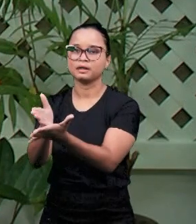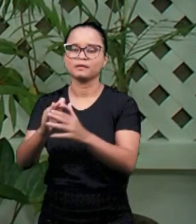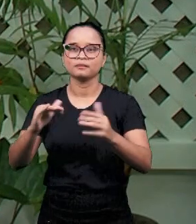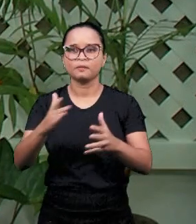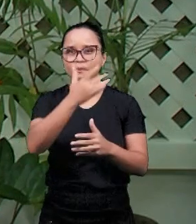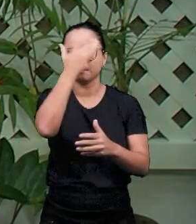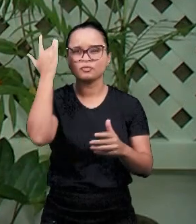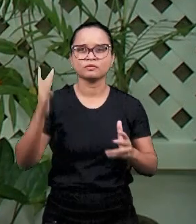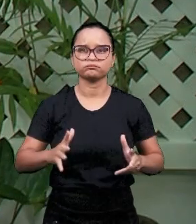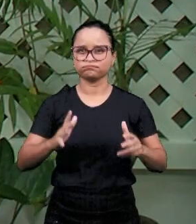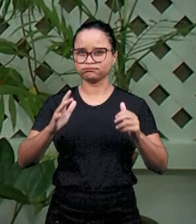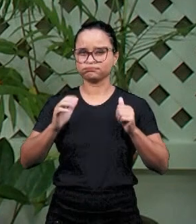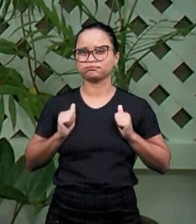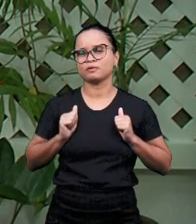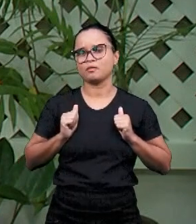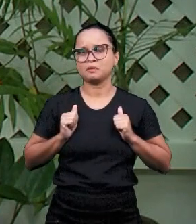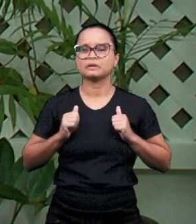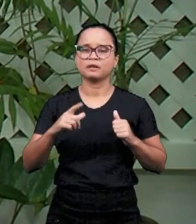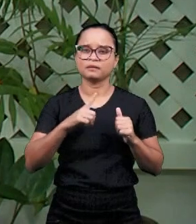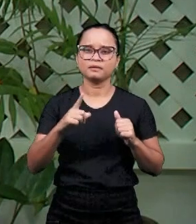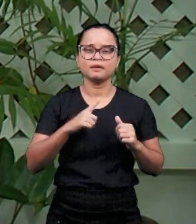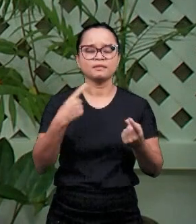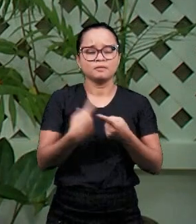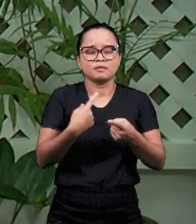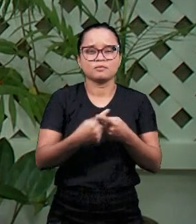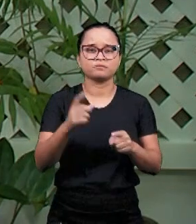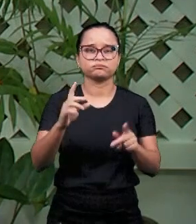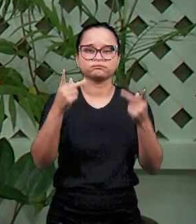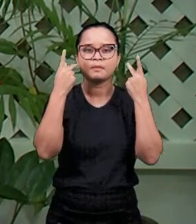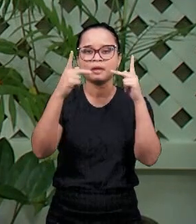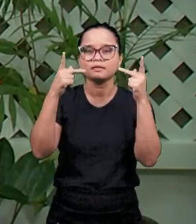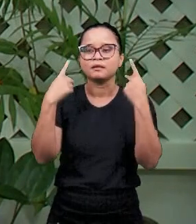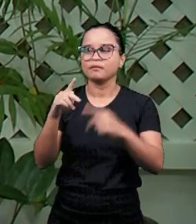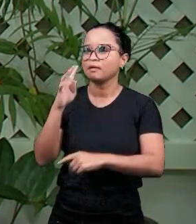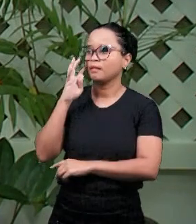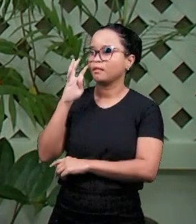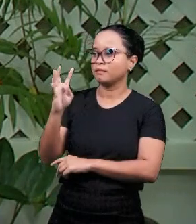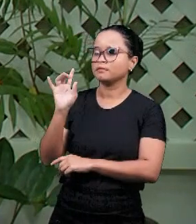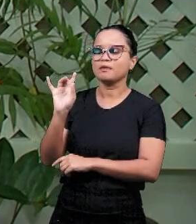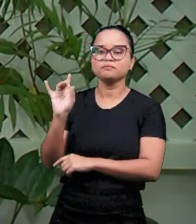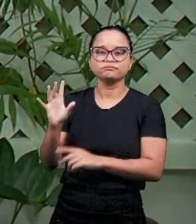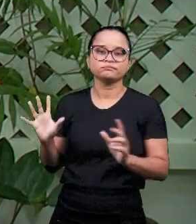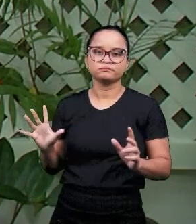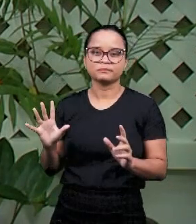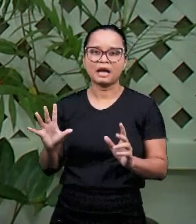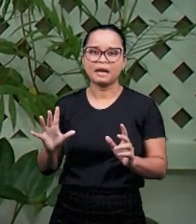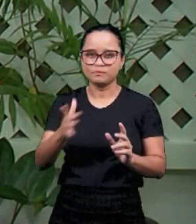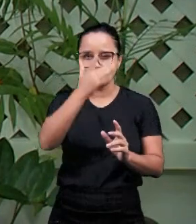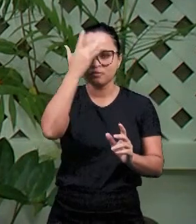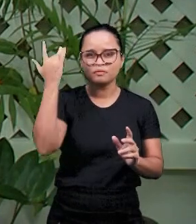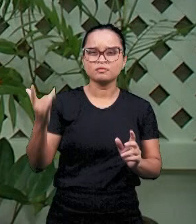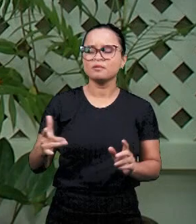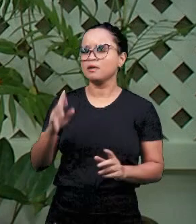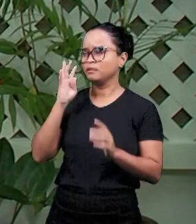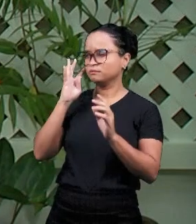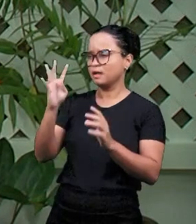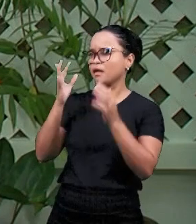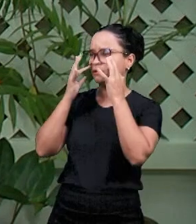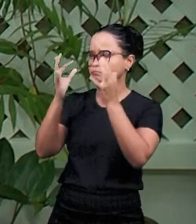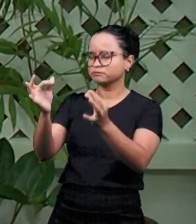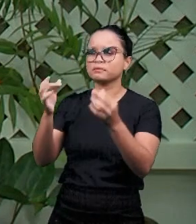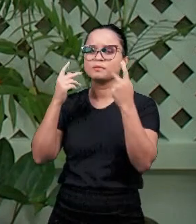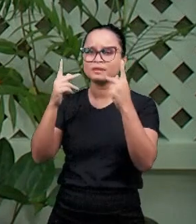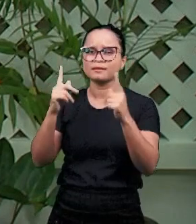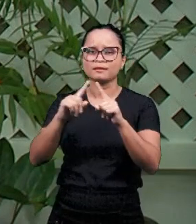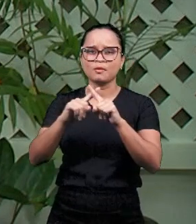personnes sont des fois très dans une situation commode pour entendre des prédications. Tout le monde veut